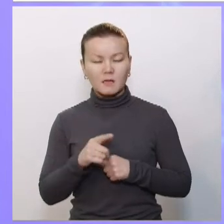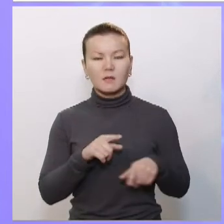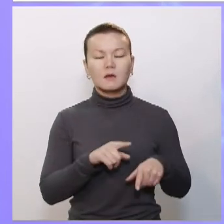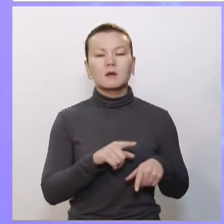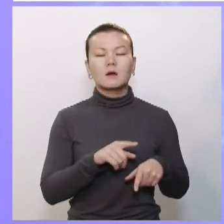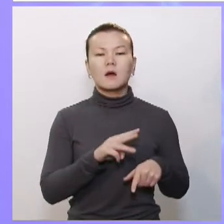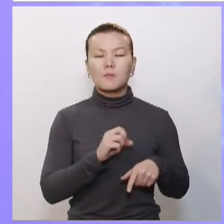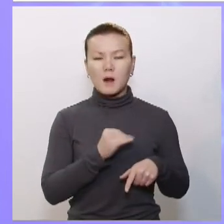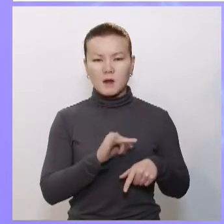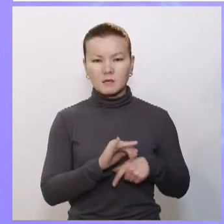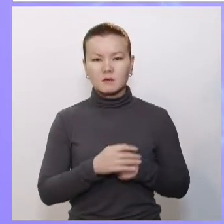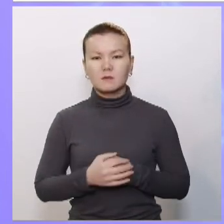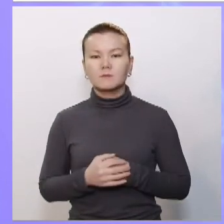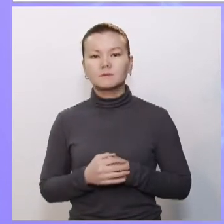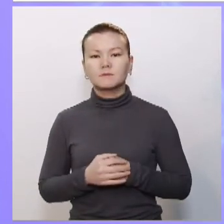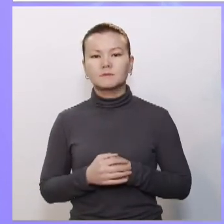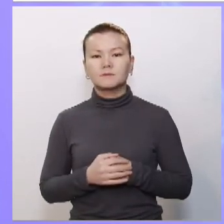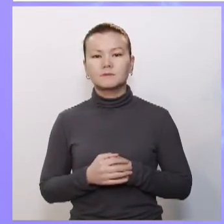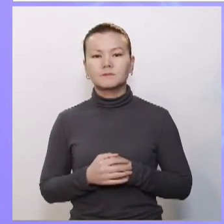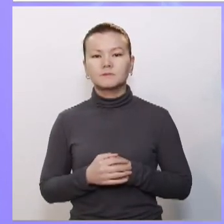бугу май.